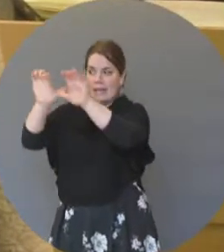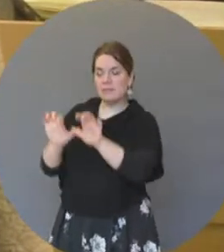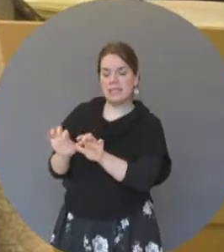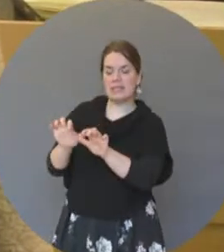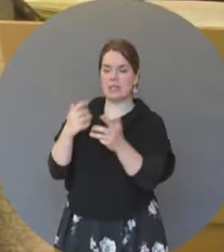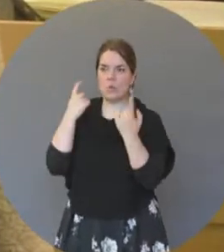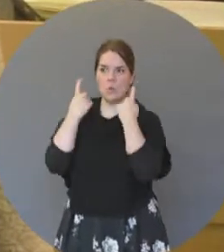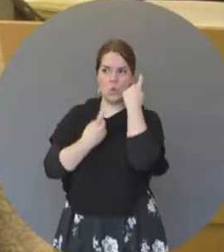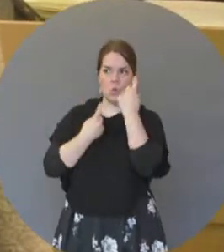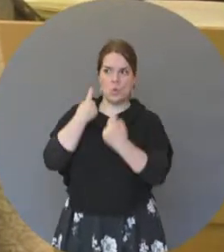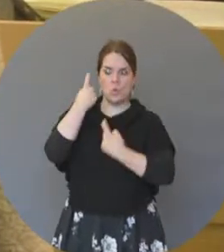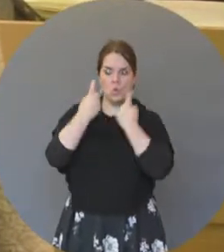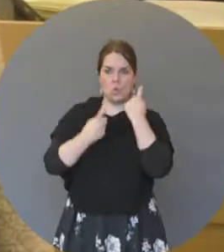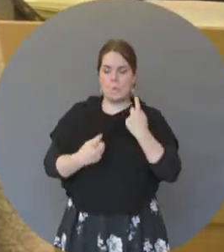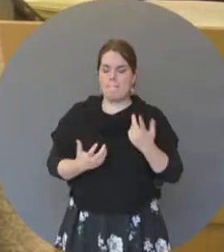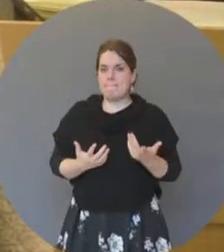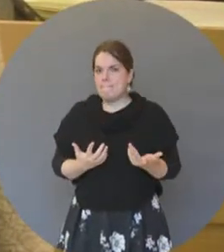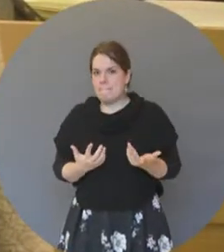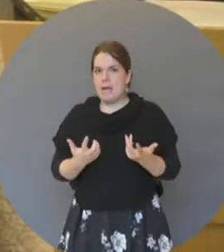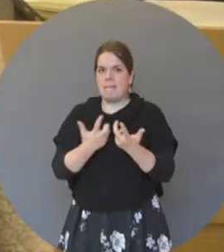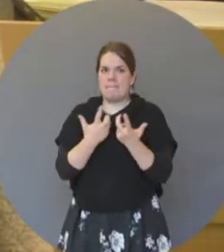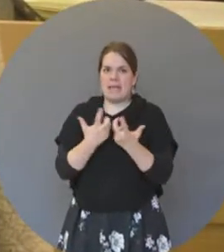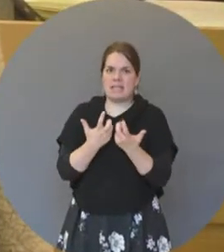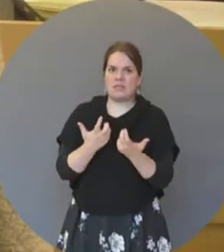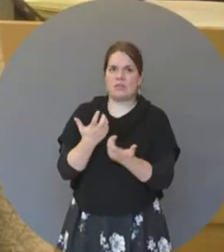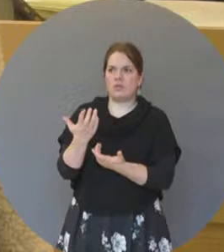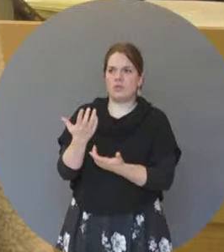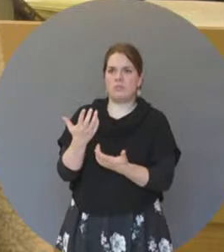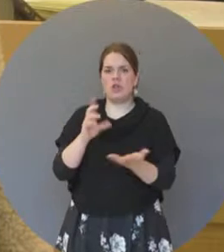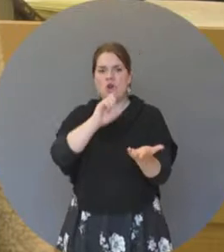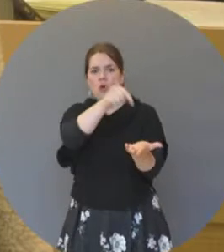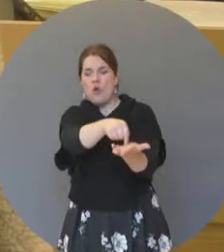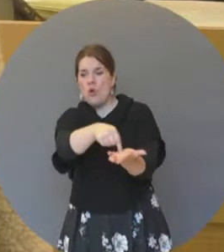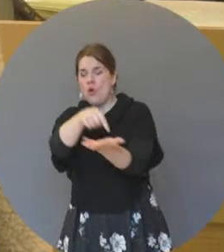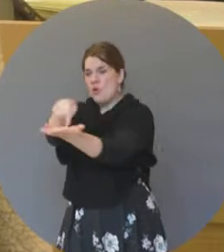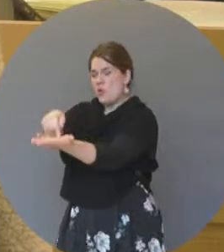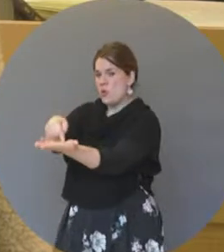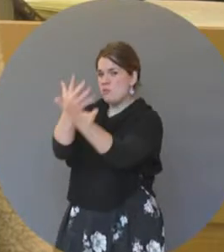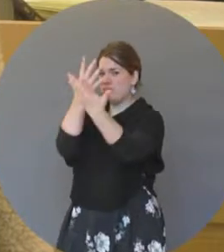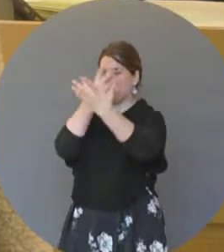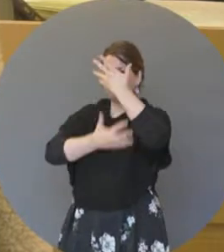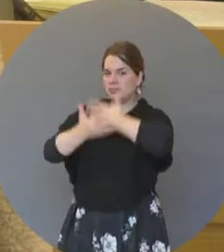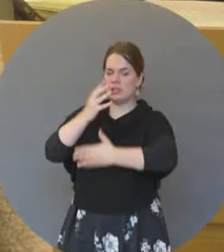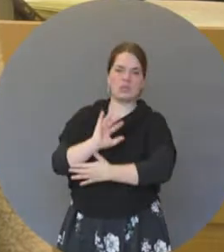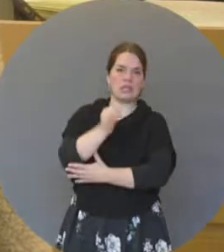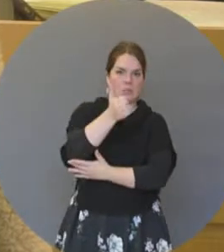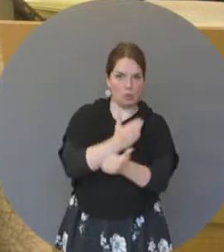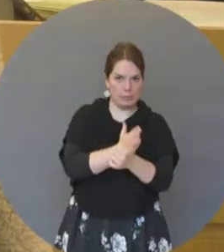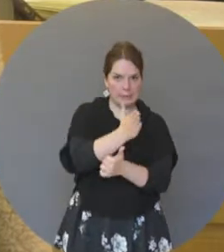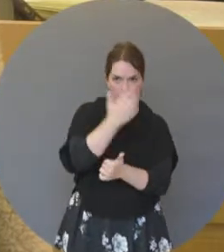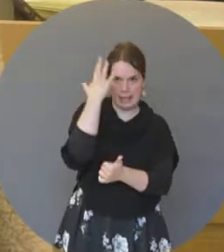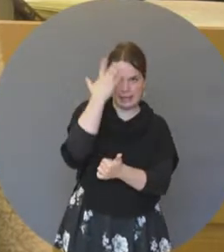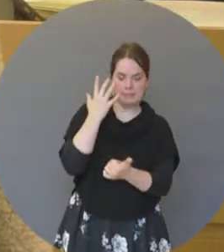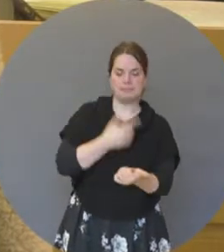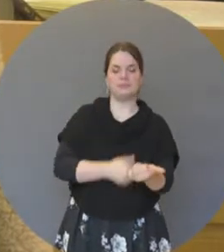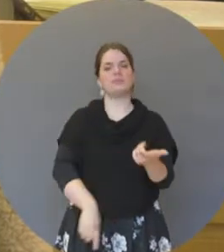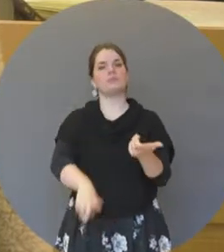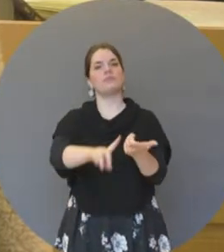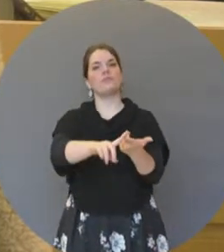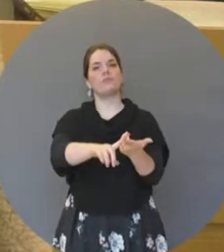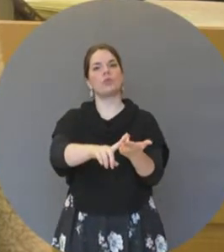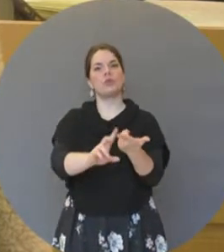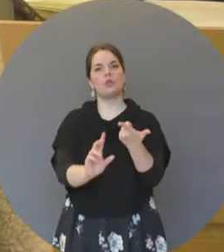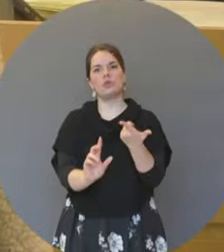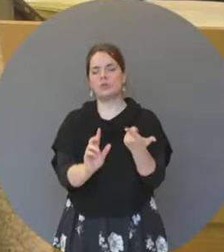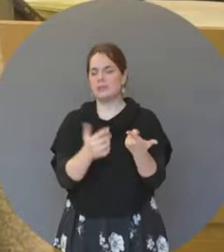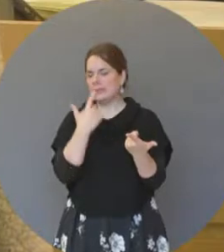sur certains points d'achoppement comme la localisation etc donc ça c'était le premier point et le deuxième point peut-être que j'ai je